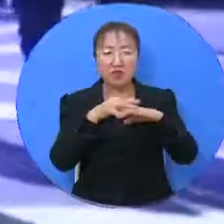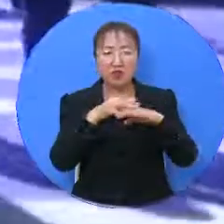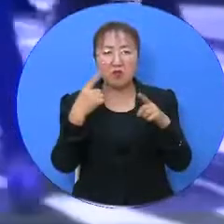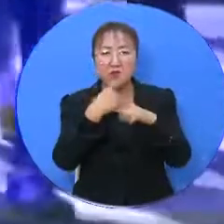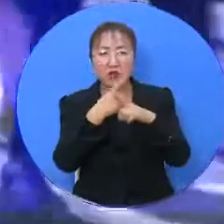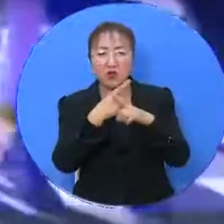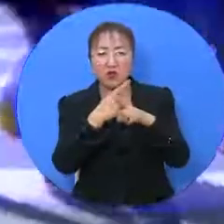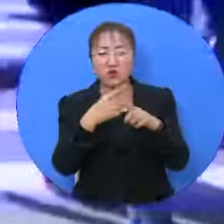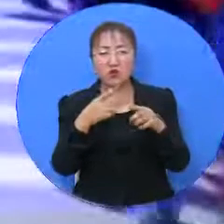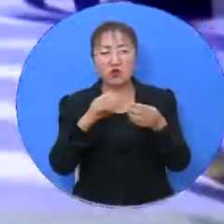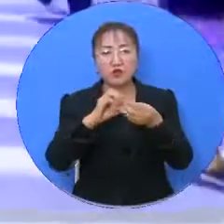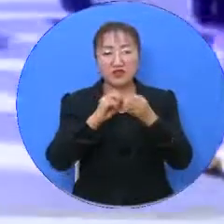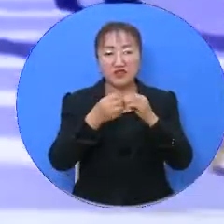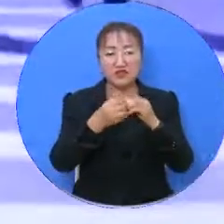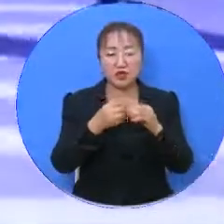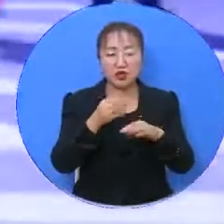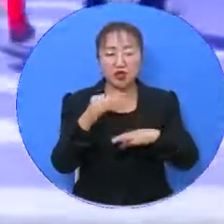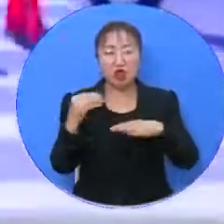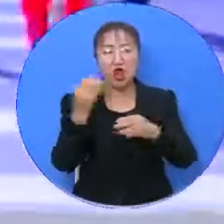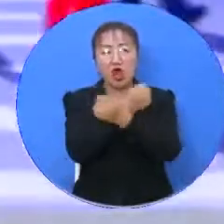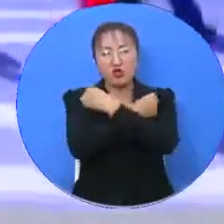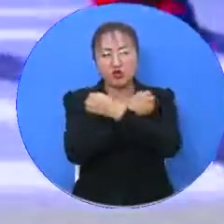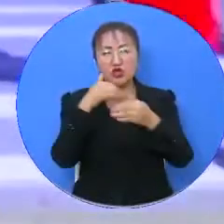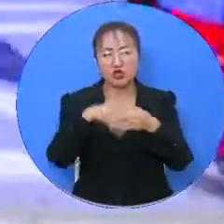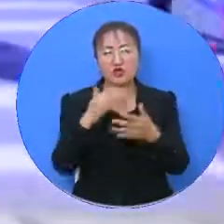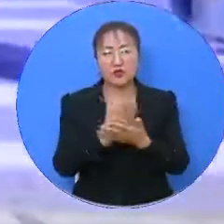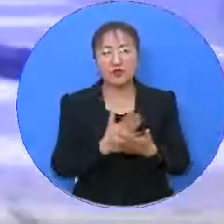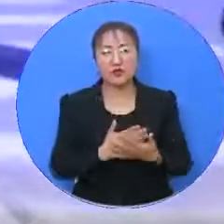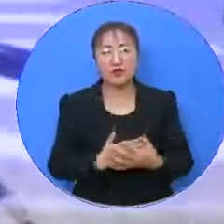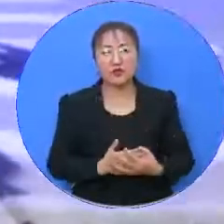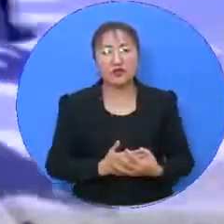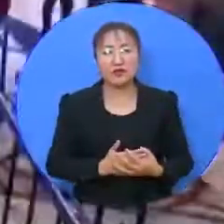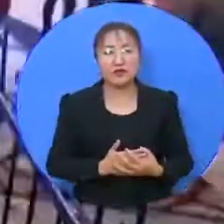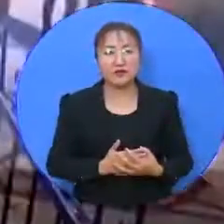сарних болгоомжгүй байдлаасаа болж осолд өртсөөр байна.